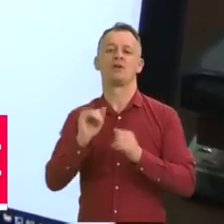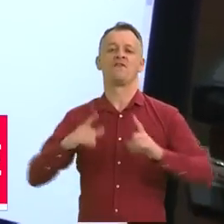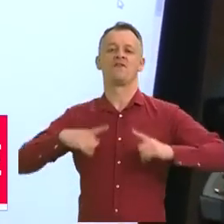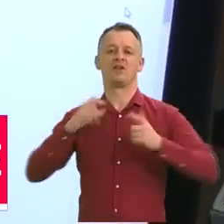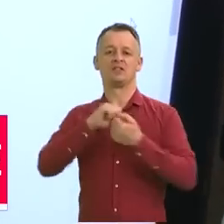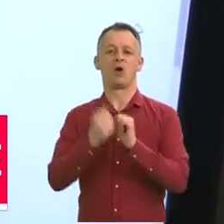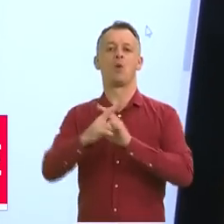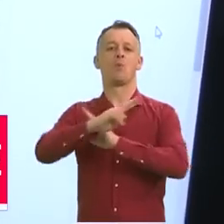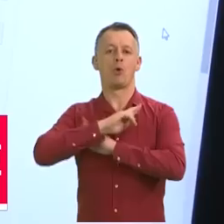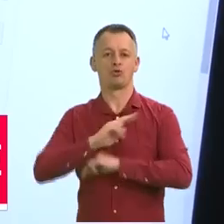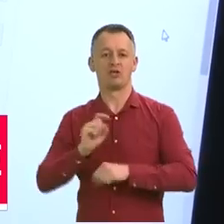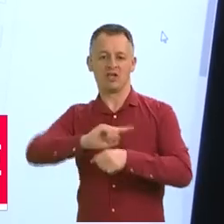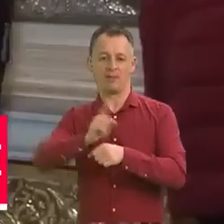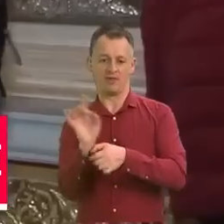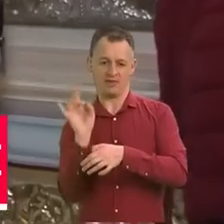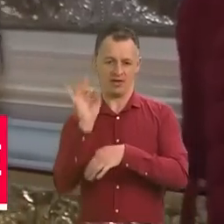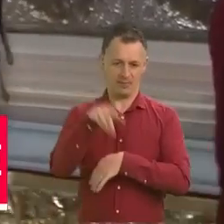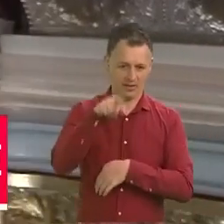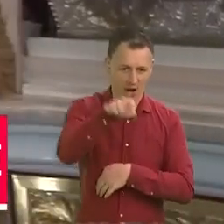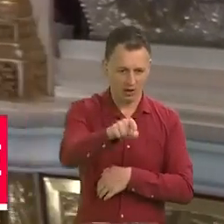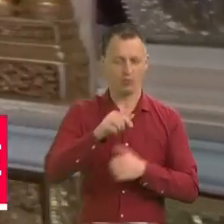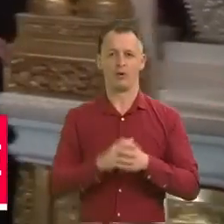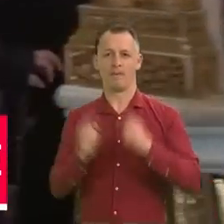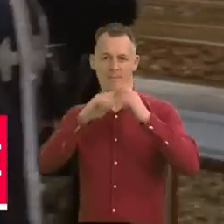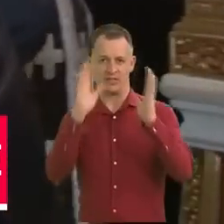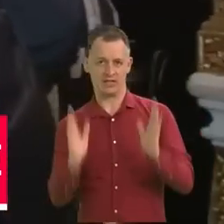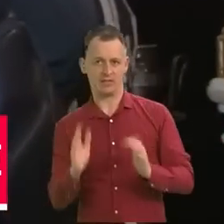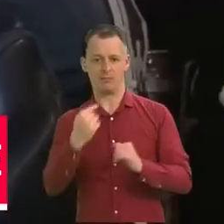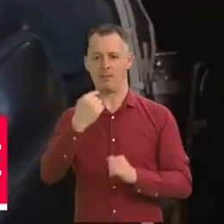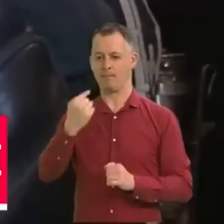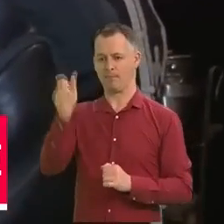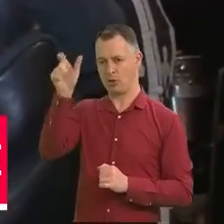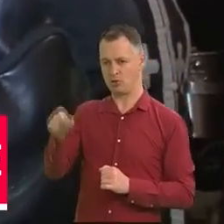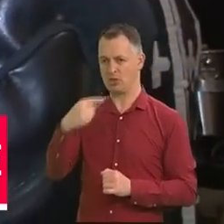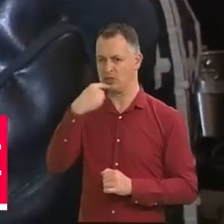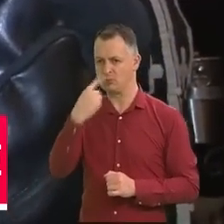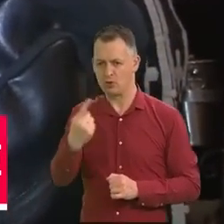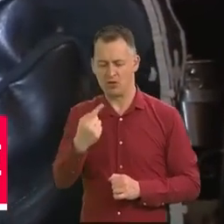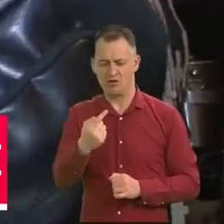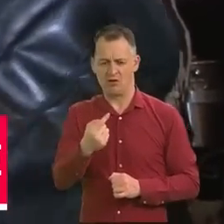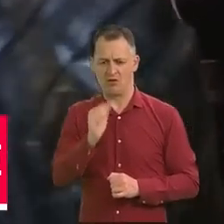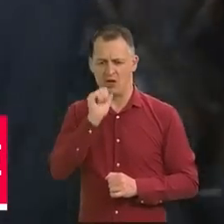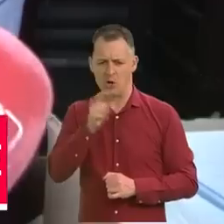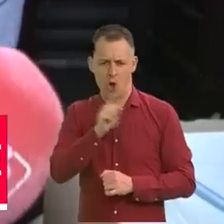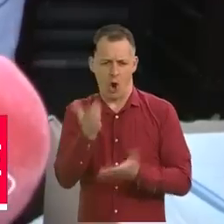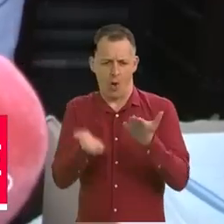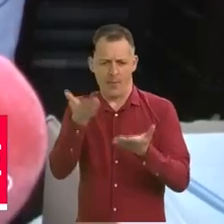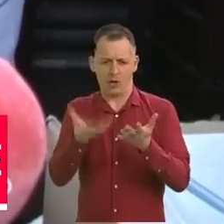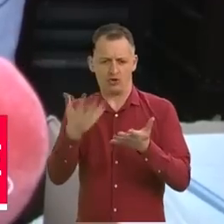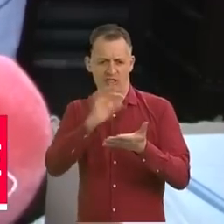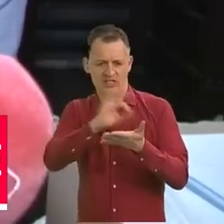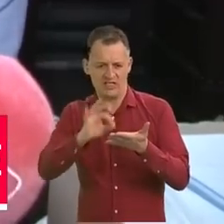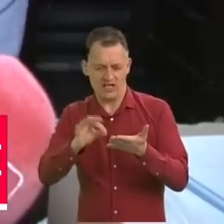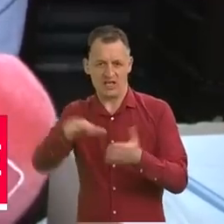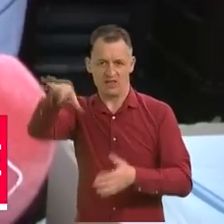va fi imediat transmis. Credincioșii spun că nimic nu se compară cu un pomelnic scris de mână și completat chiar în catedrală. Știți că acum există